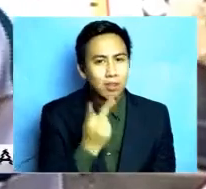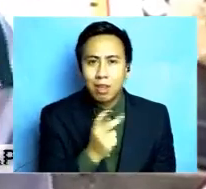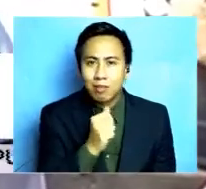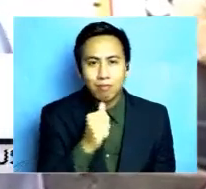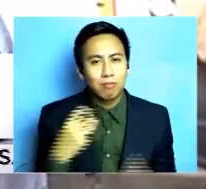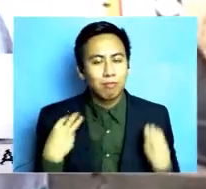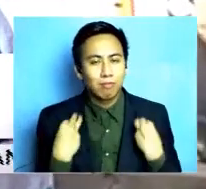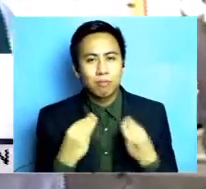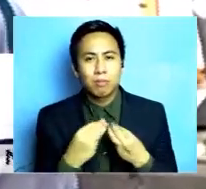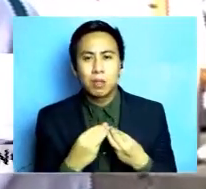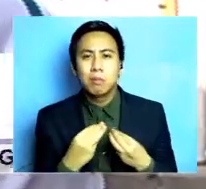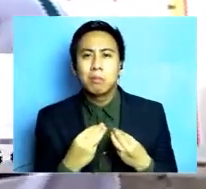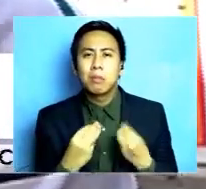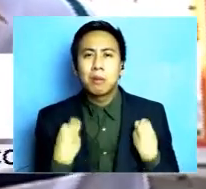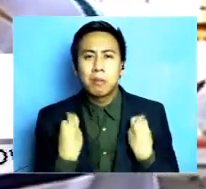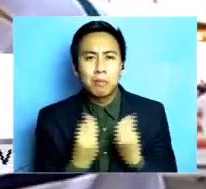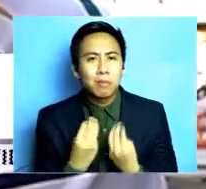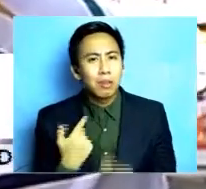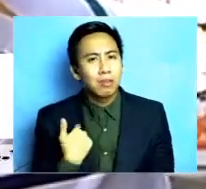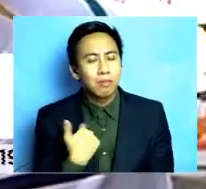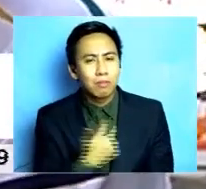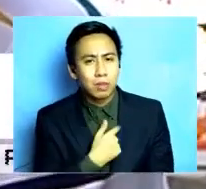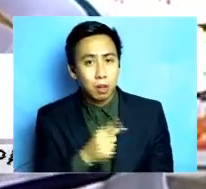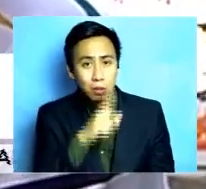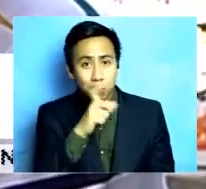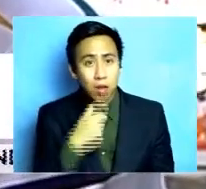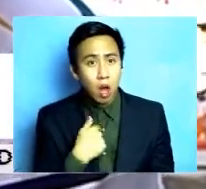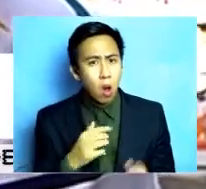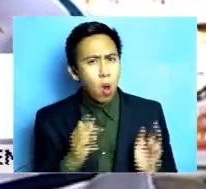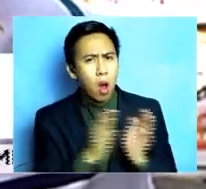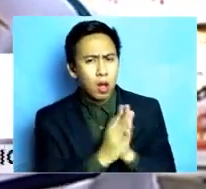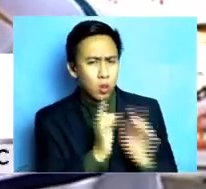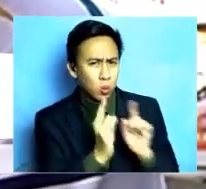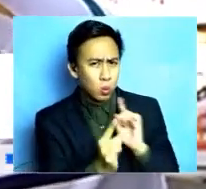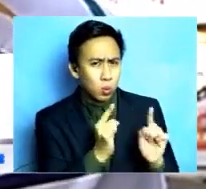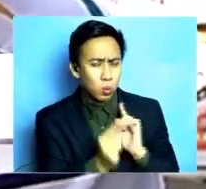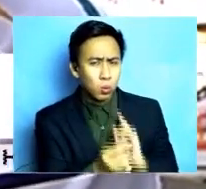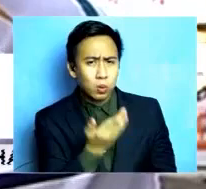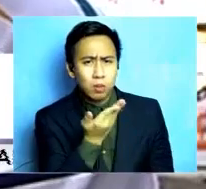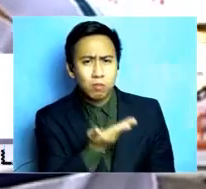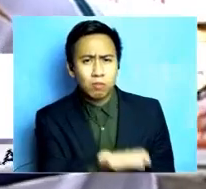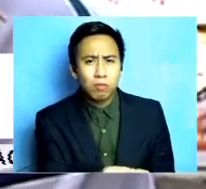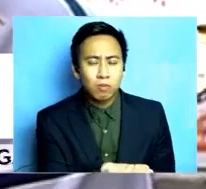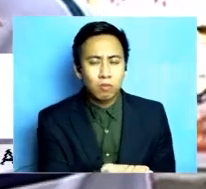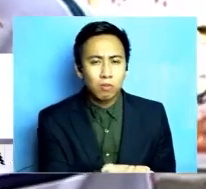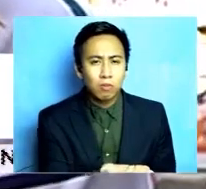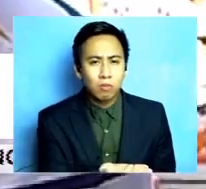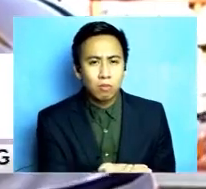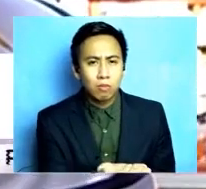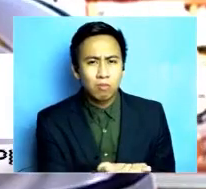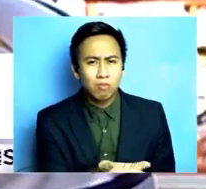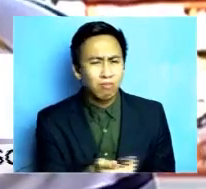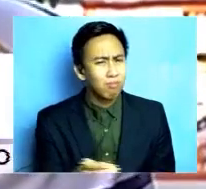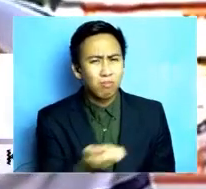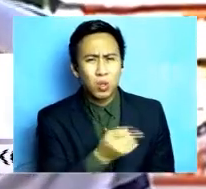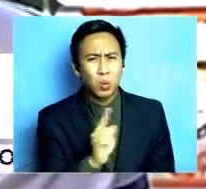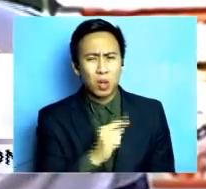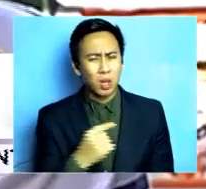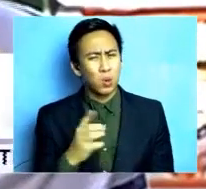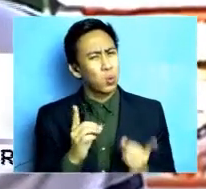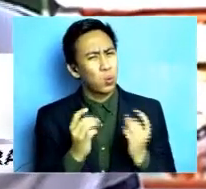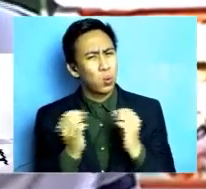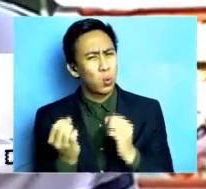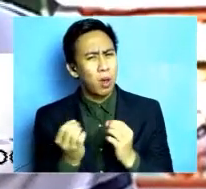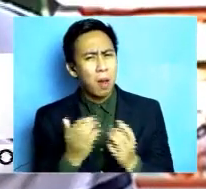ko, tinanong ko kasi yung batang mismong sumaksak sa anak ko. Sabi ko, anong nagawa ng anak ko sa inyo? Wala